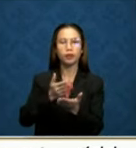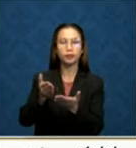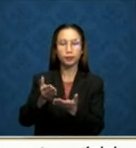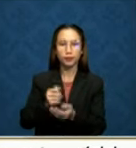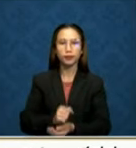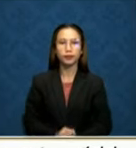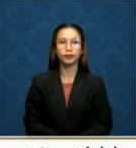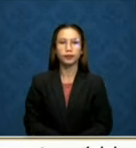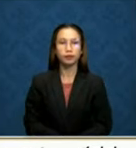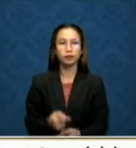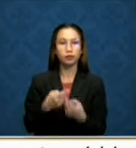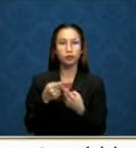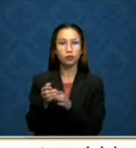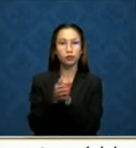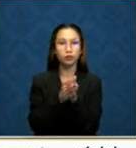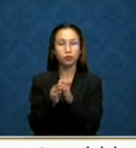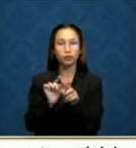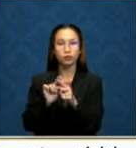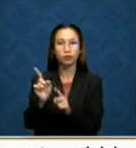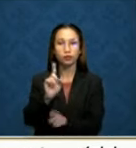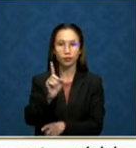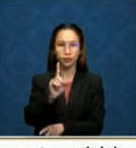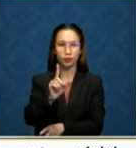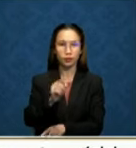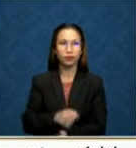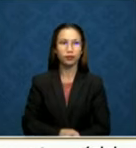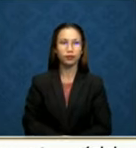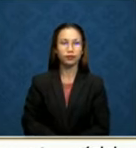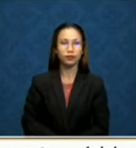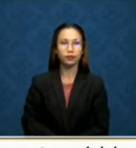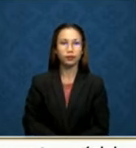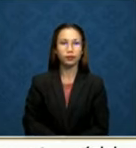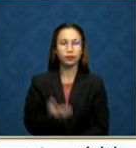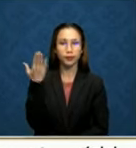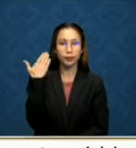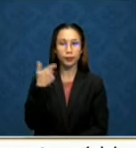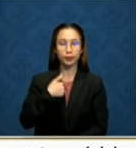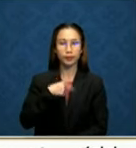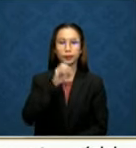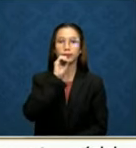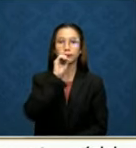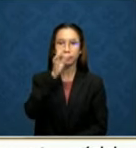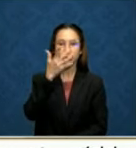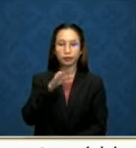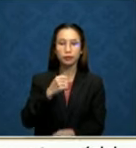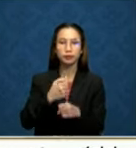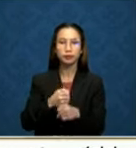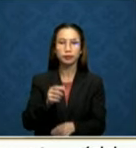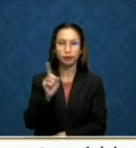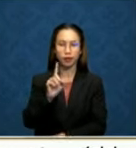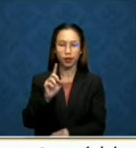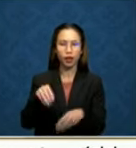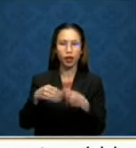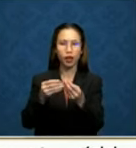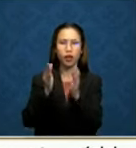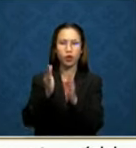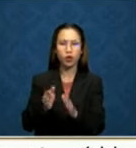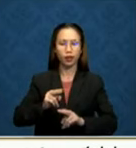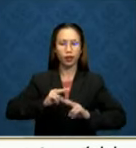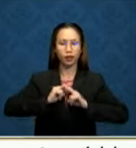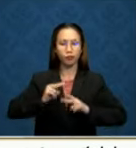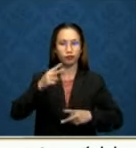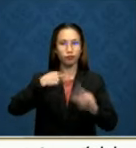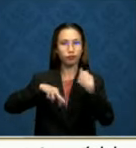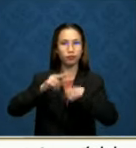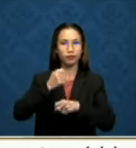ความทะถ่าย แน่นอน แ่ได้เรียนไปแล้วนะครับว่าทำอย่างไรให้ผู้บรรยโปรกคุ้มครอง ตัเอง